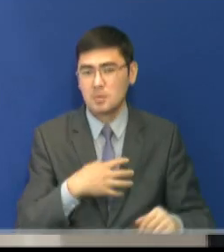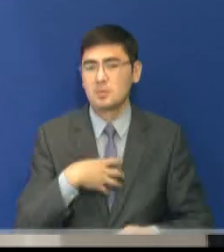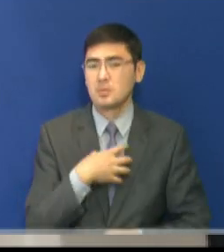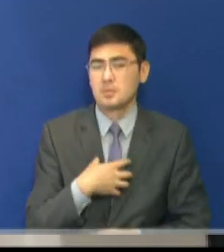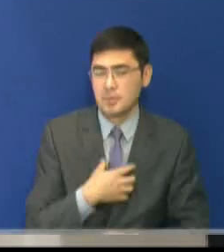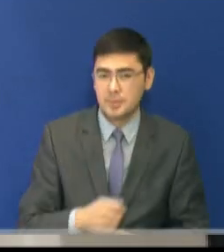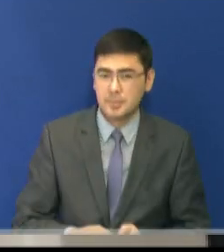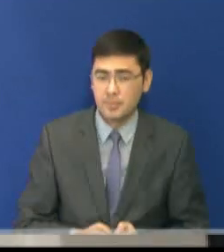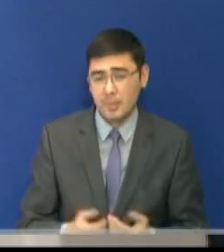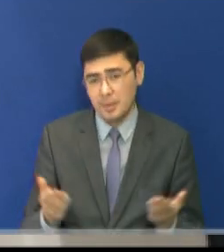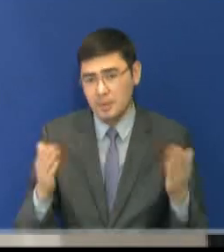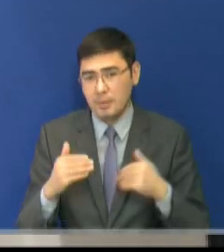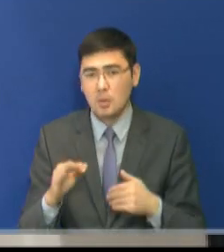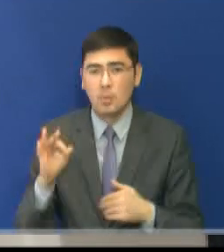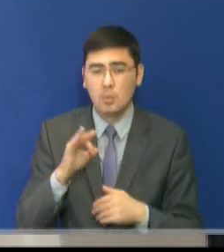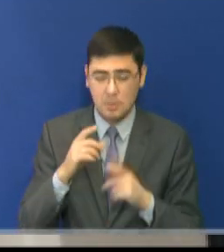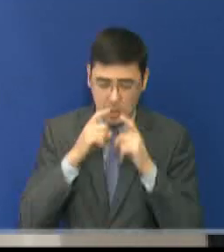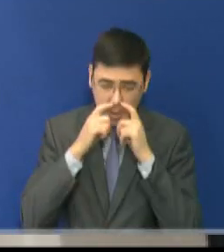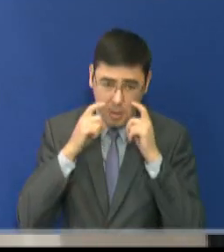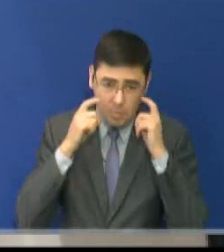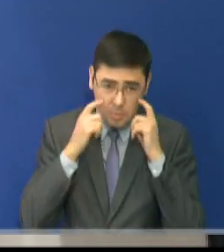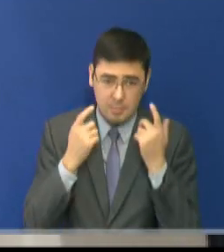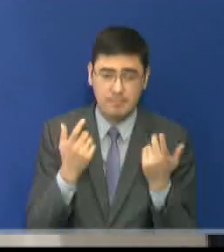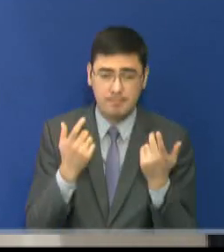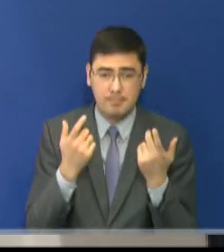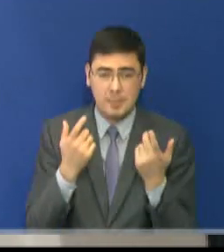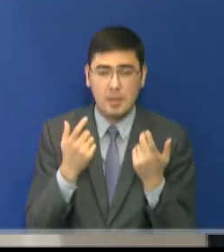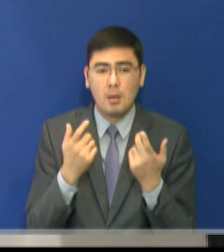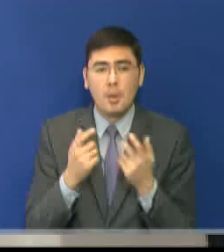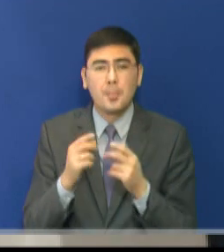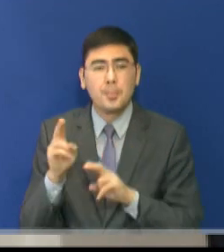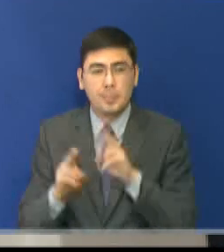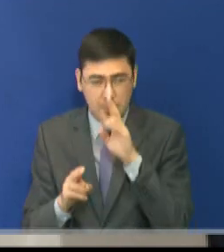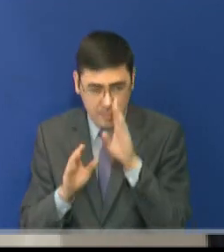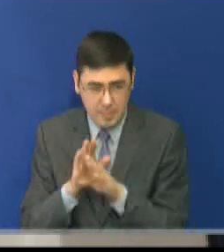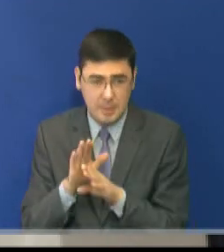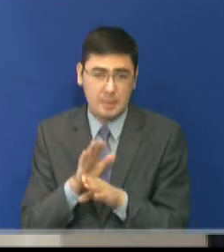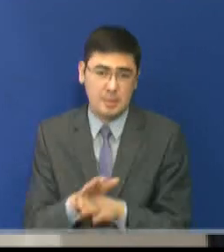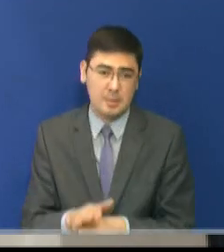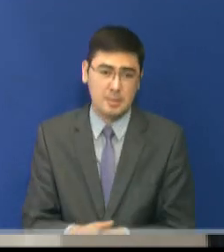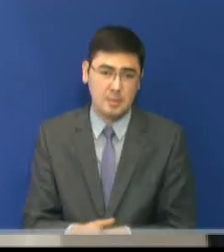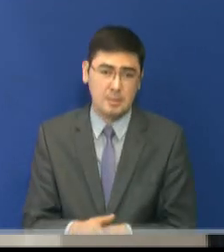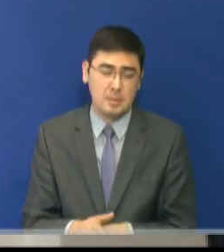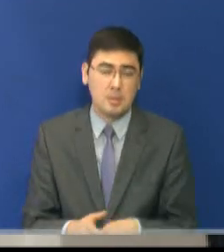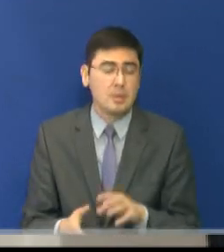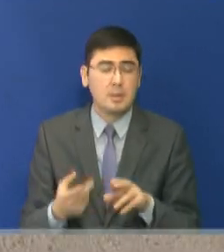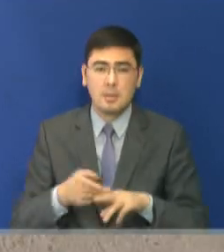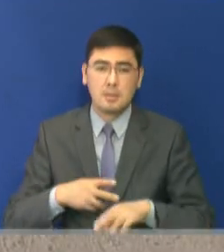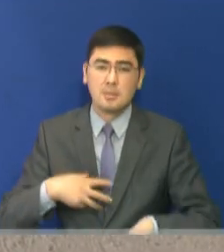любых невзгод. Давайте не будем забывать носить простые маски, соблюдать строгие меры карантина. Сейчас это очень важно для